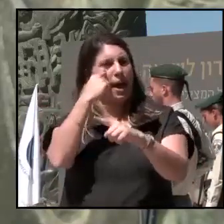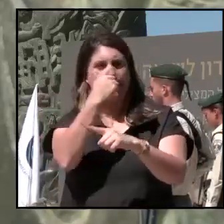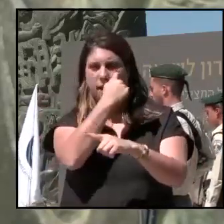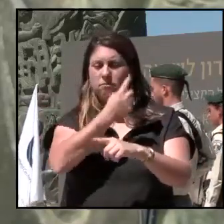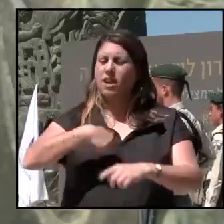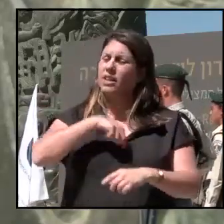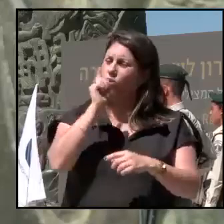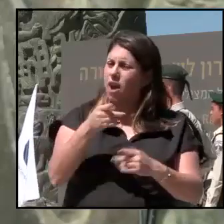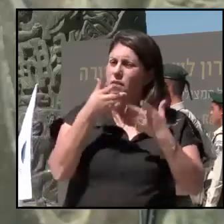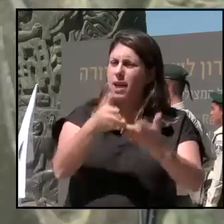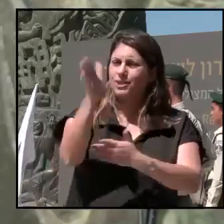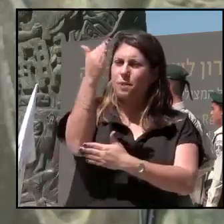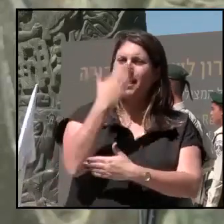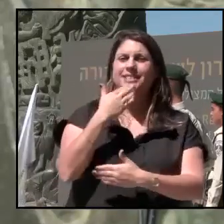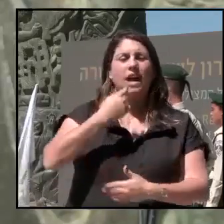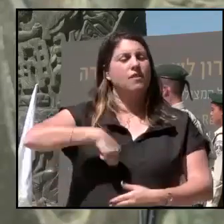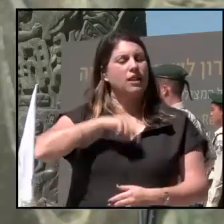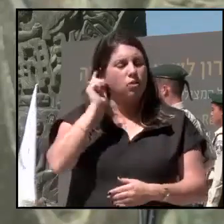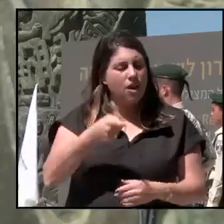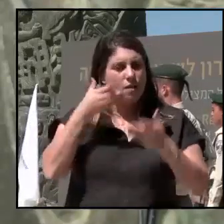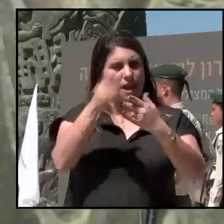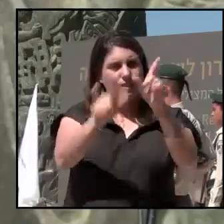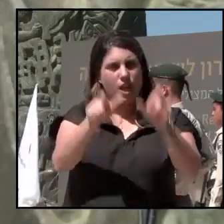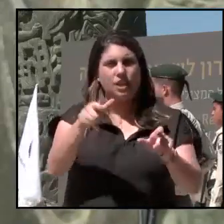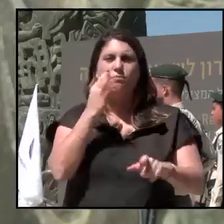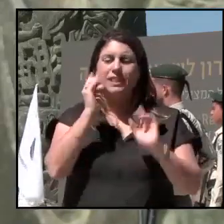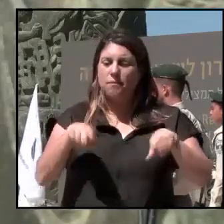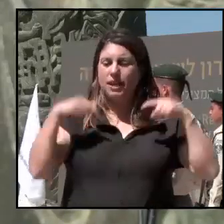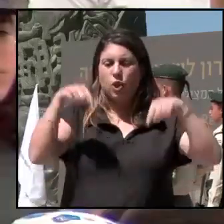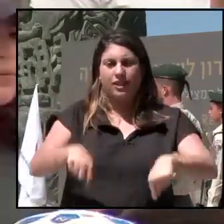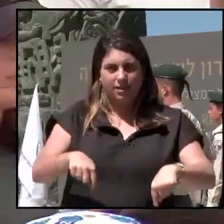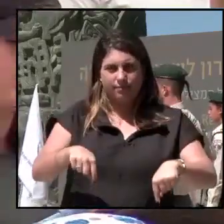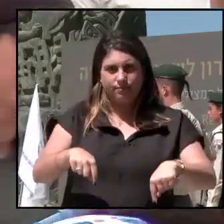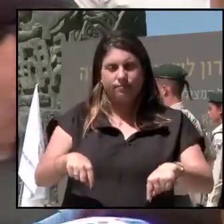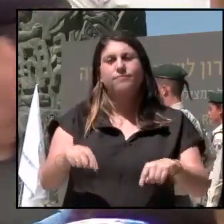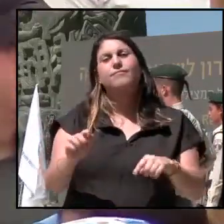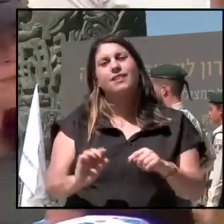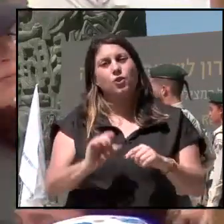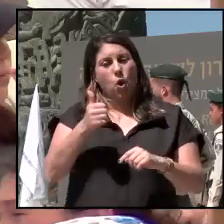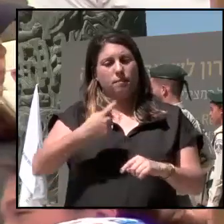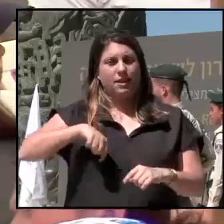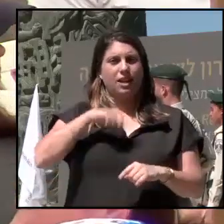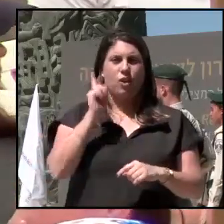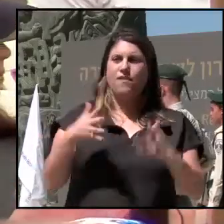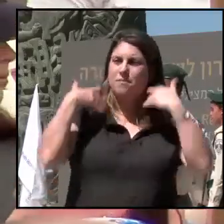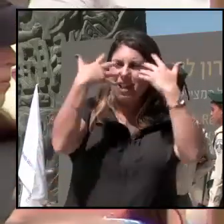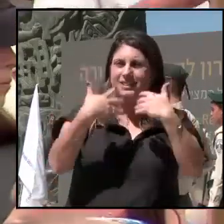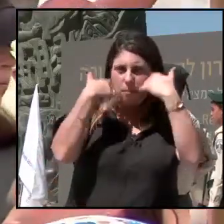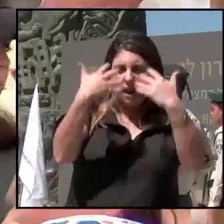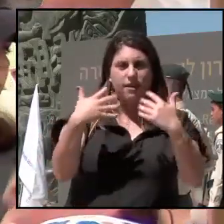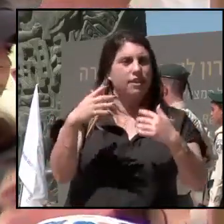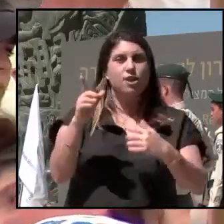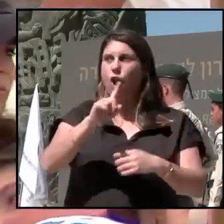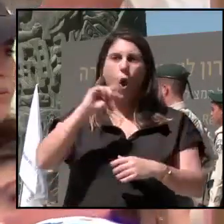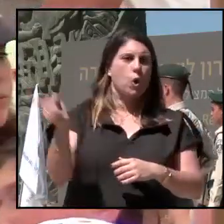חייבים לעזור למדינת ישראל, ואנחנו חייבים לעזור לאנשים צעירים לחיות כאן. ראשית, אנחנו חייבים לספר להם שלא